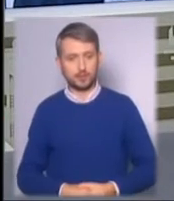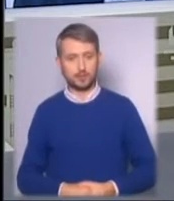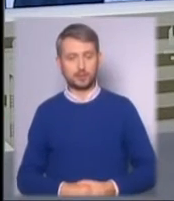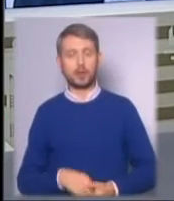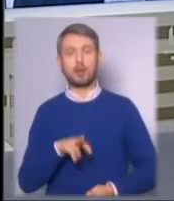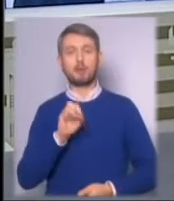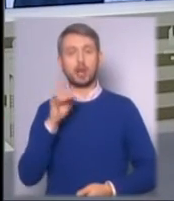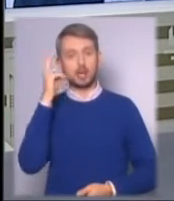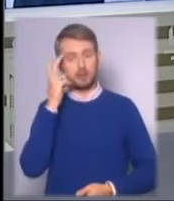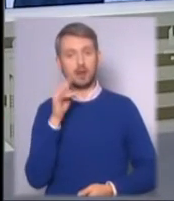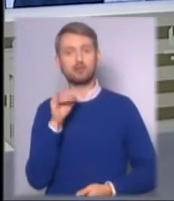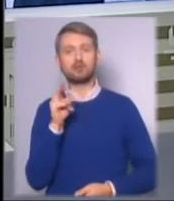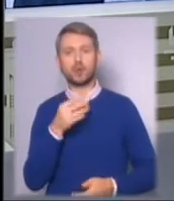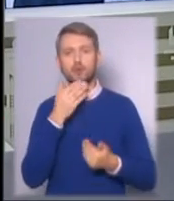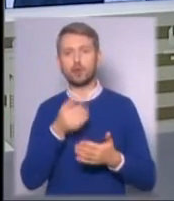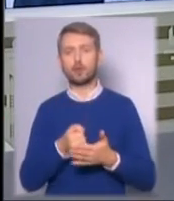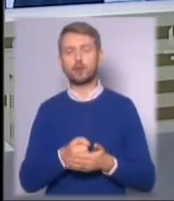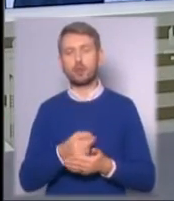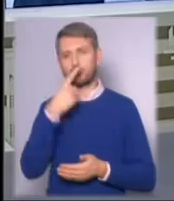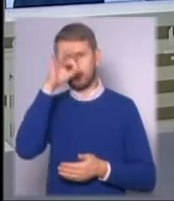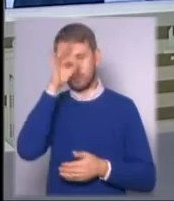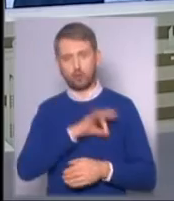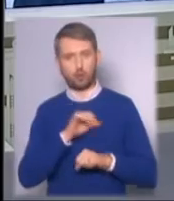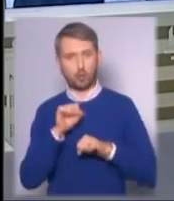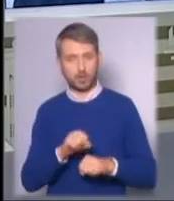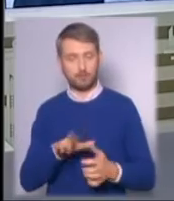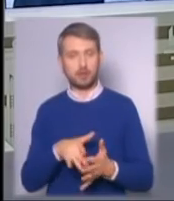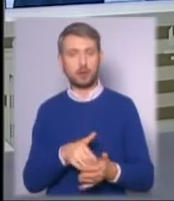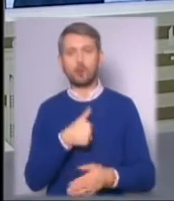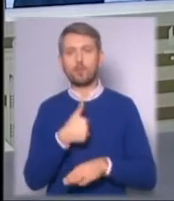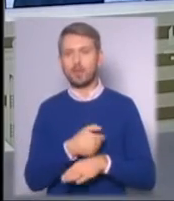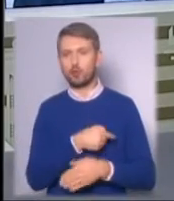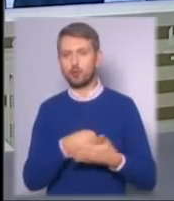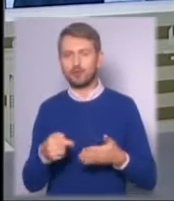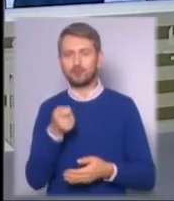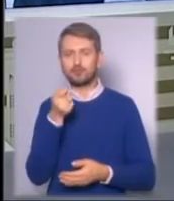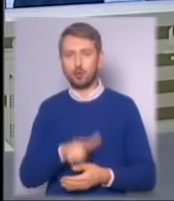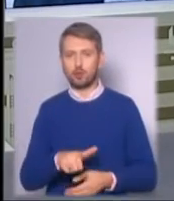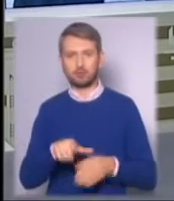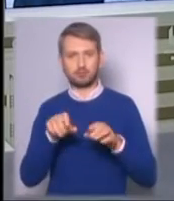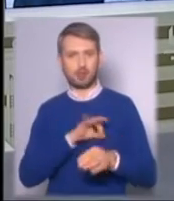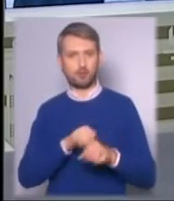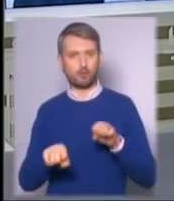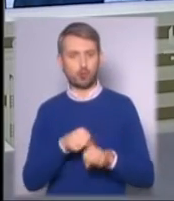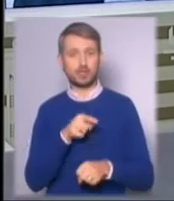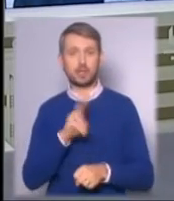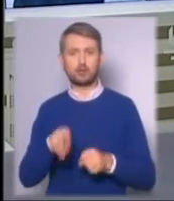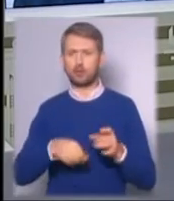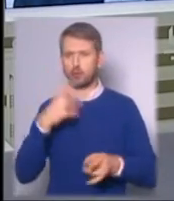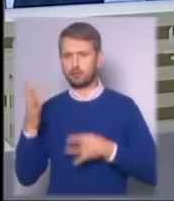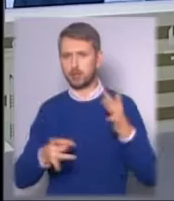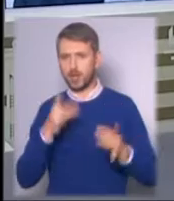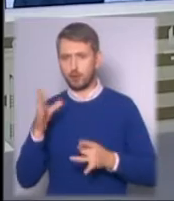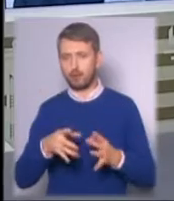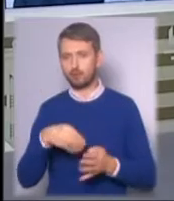Мер Києва Віталій Кличко звернувся до правоохоронців. Міський голова наголосив, жоден правопорушник з тих, хто розбазарював бюджетні кошти, досі не